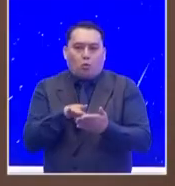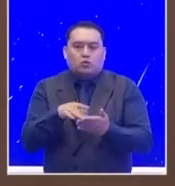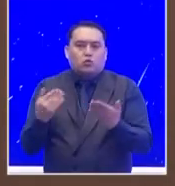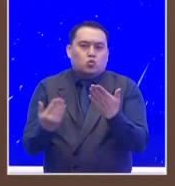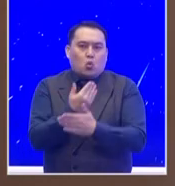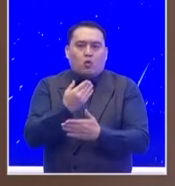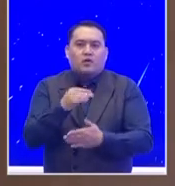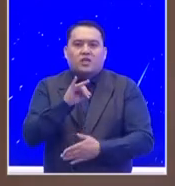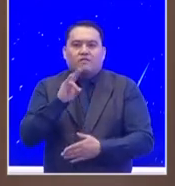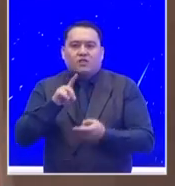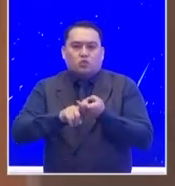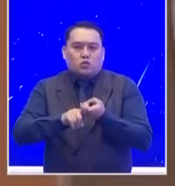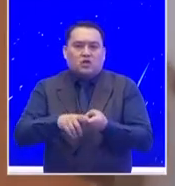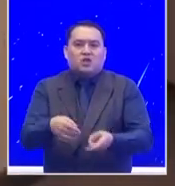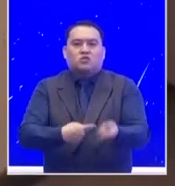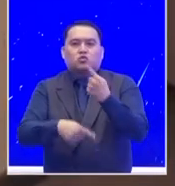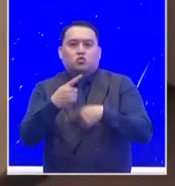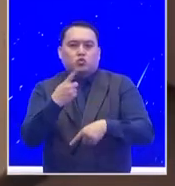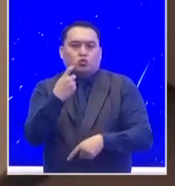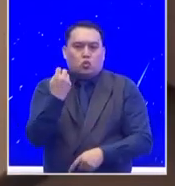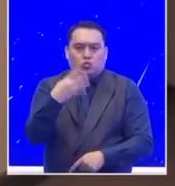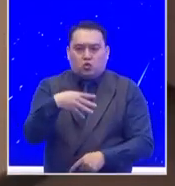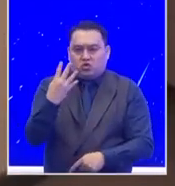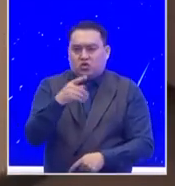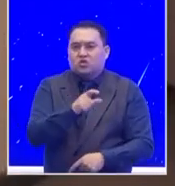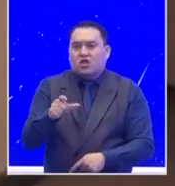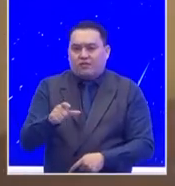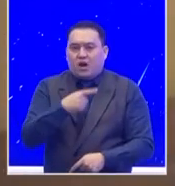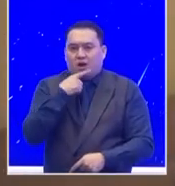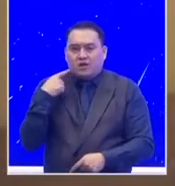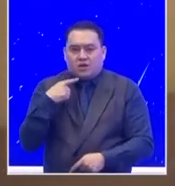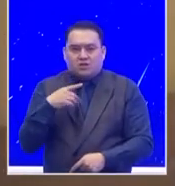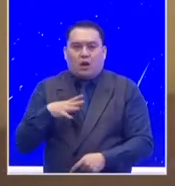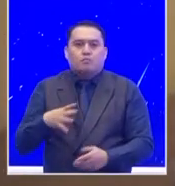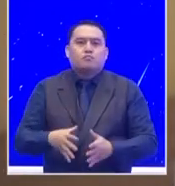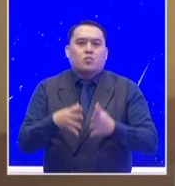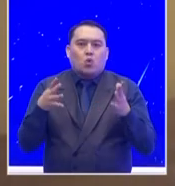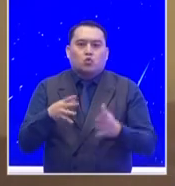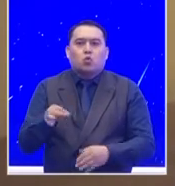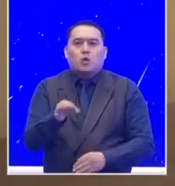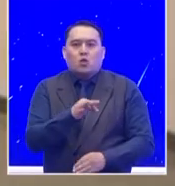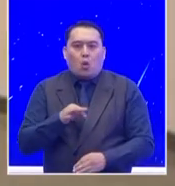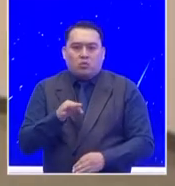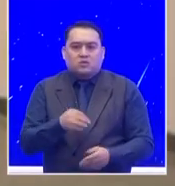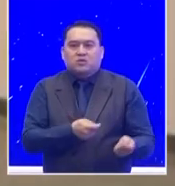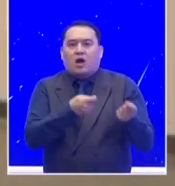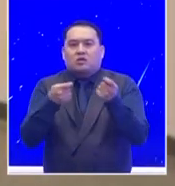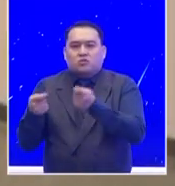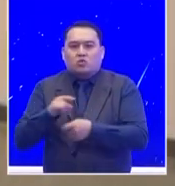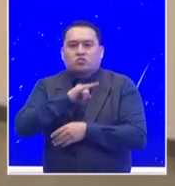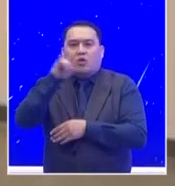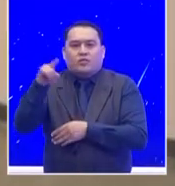нового коронавируса, эвакуировали 144 человека. Большинство из них – россияне. В Тюменскую область их